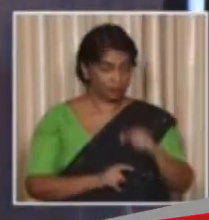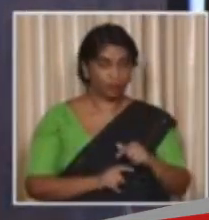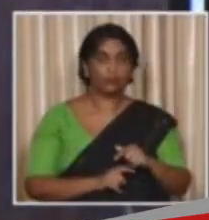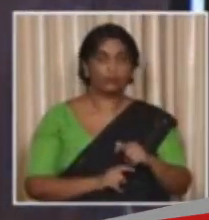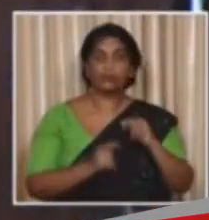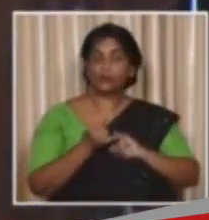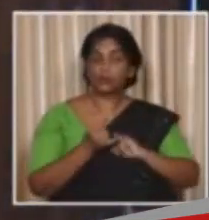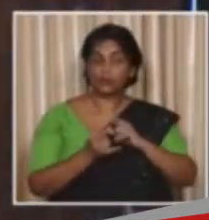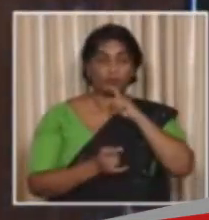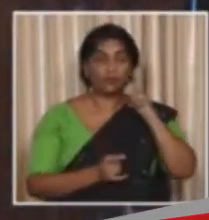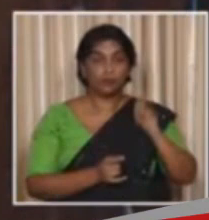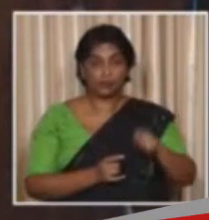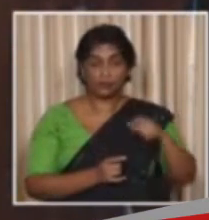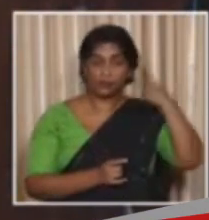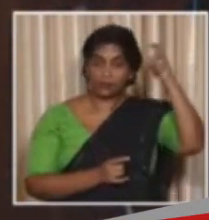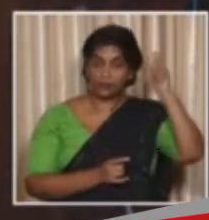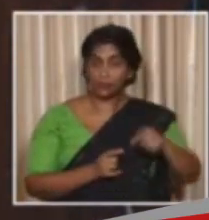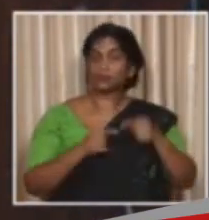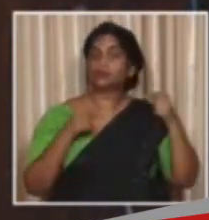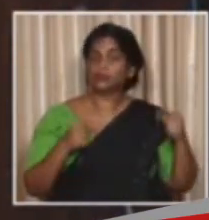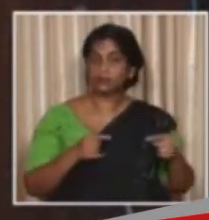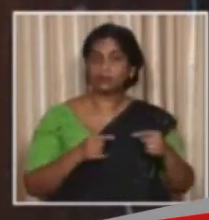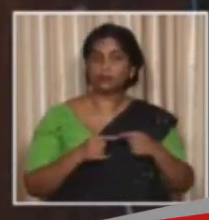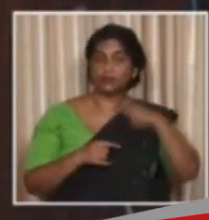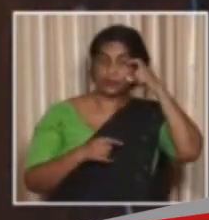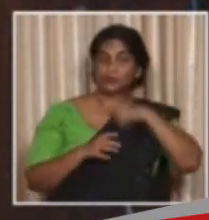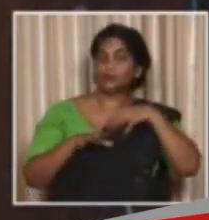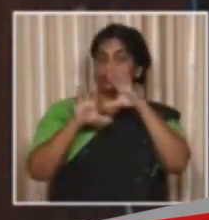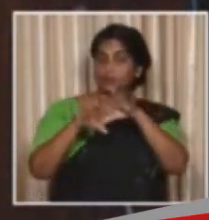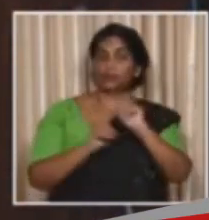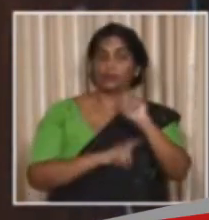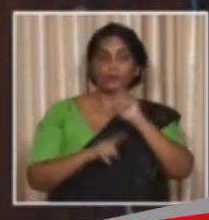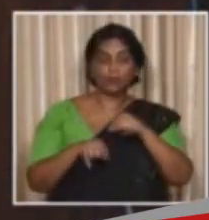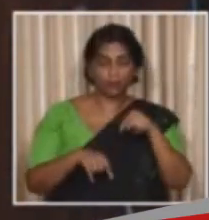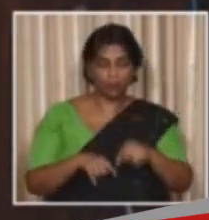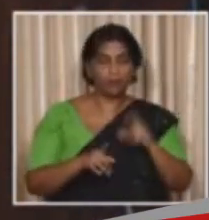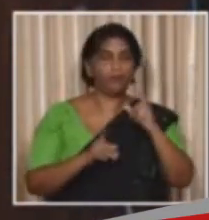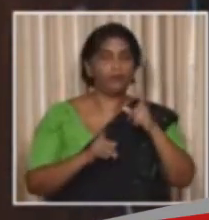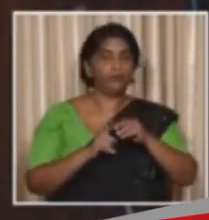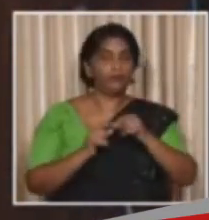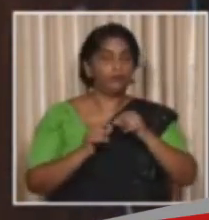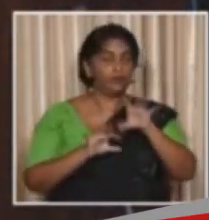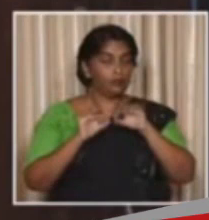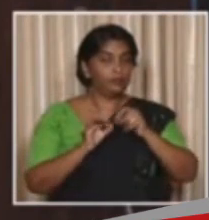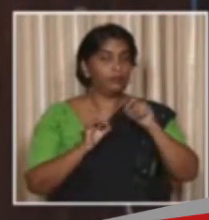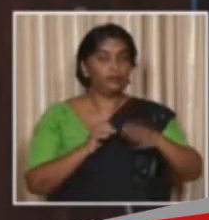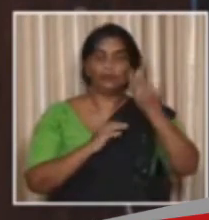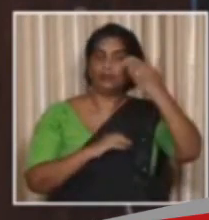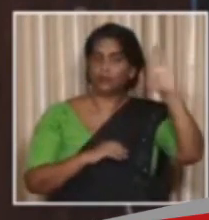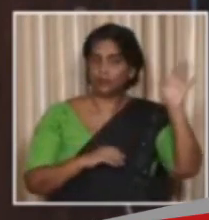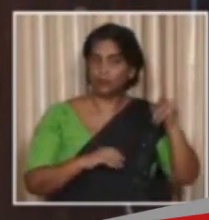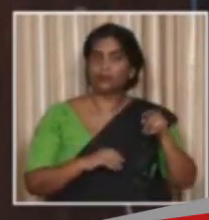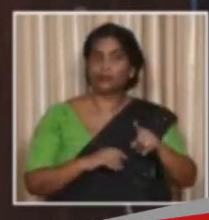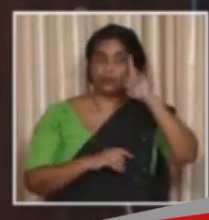ඇවිල්ලා සිරාණි බණ්ඩානායක මැතිණියට විරුද්ධ සාක්ෂි දුන්නේ මේ පාර්ලිමේන්තුව තේරින් කාරක සභාව නියෝග කරලා එතුමිය